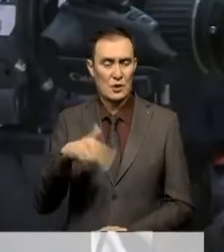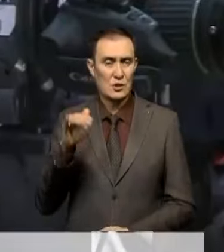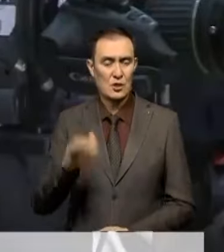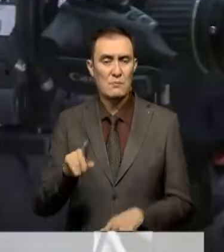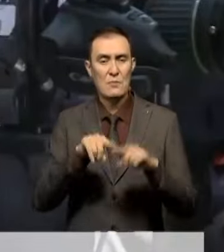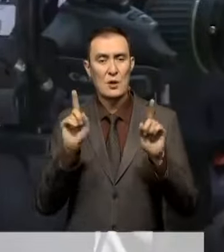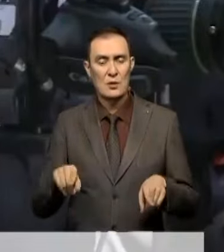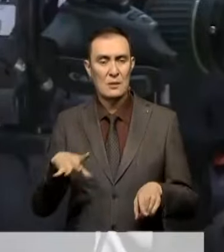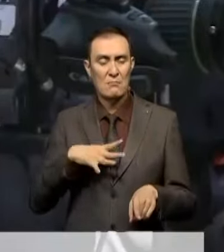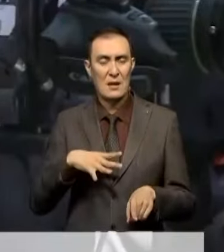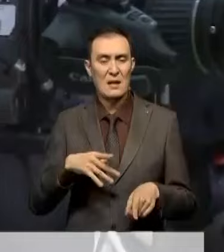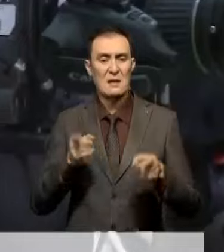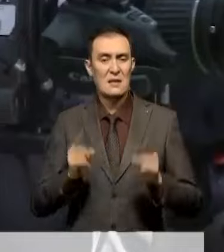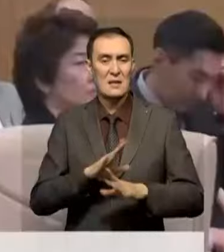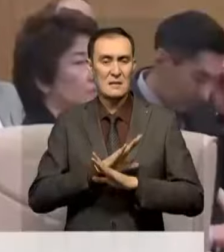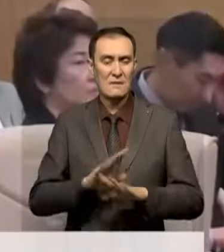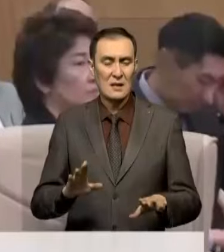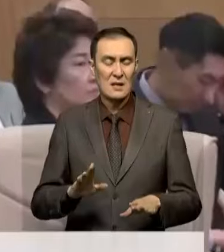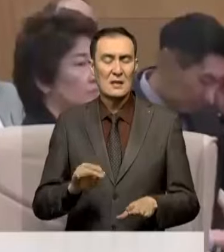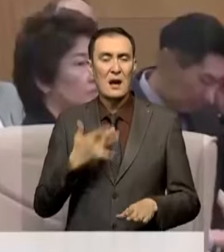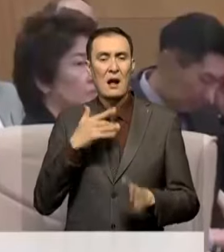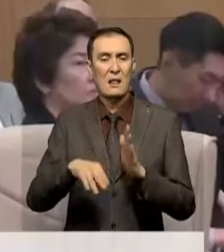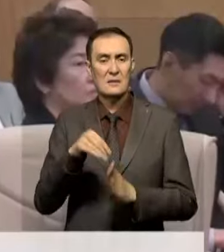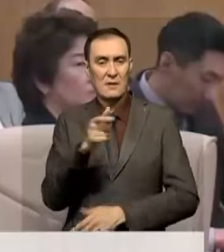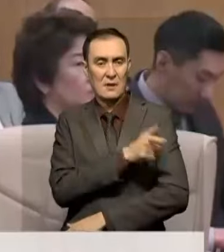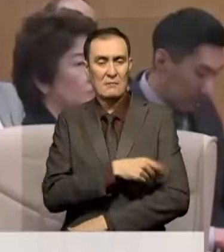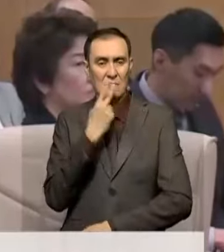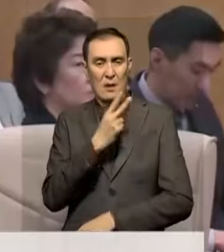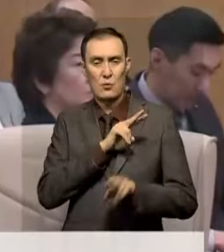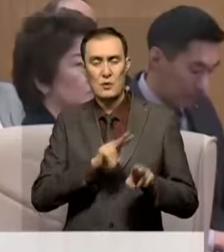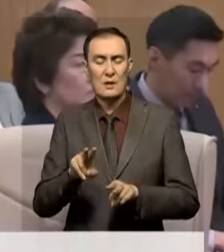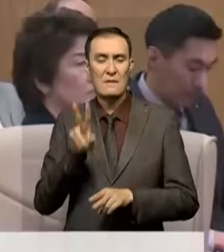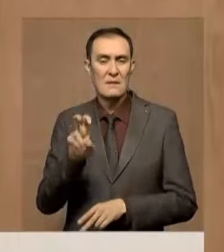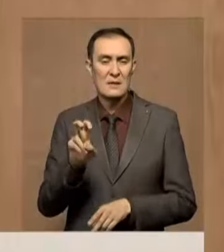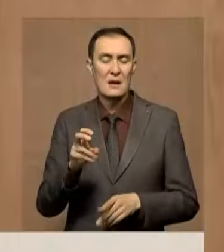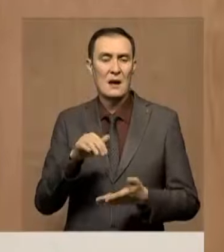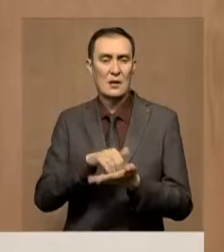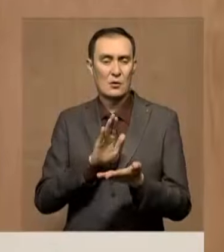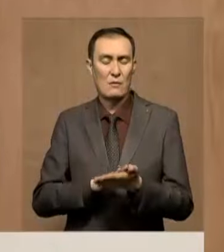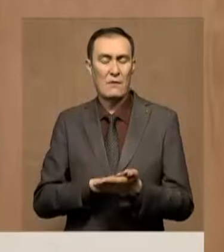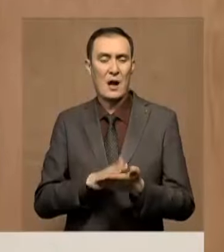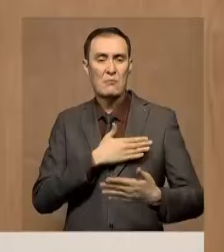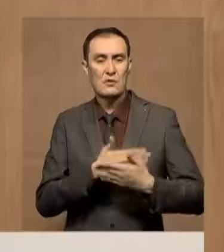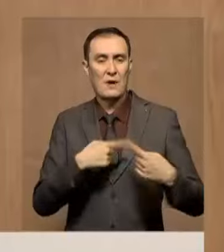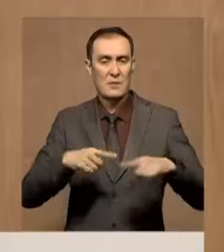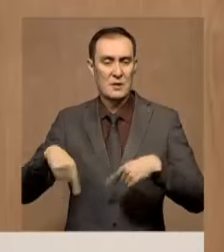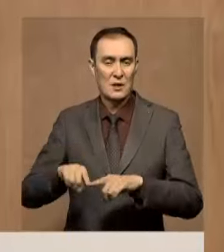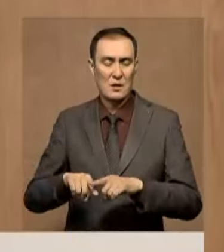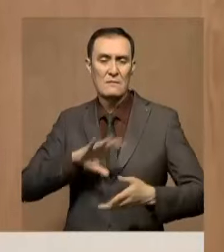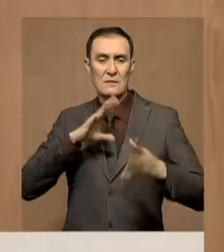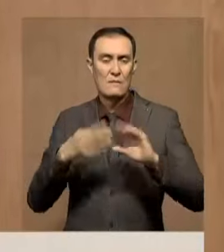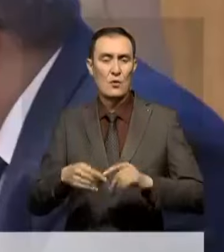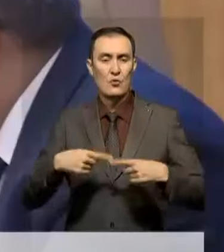тысяч бюллетеней, признанные недействительными. За голосованием наблюдали представители свыше 200 аккредитованных общественных объединений. Всего